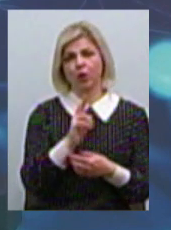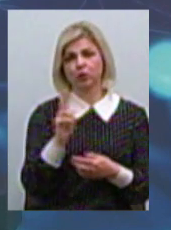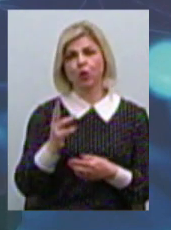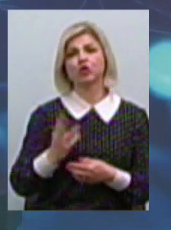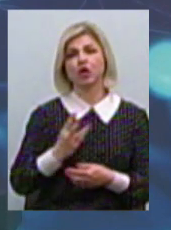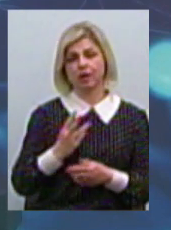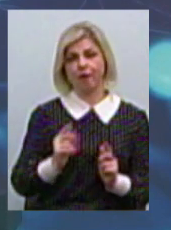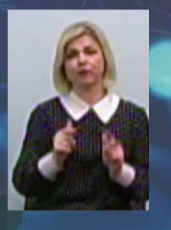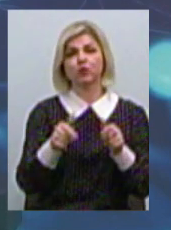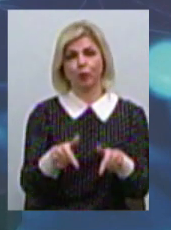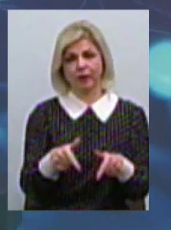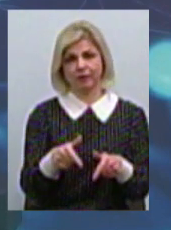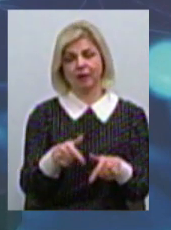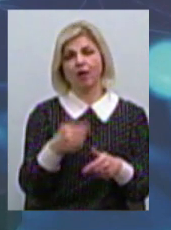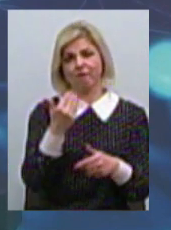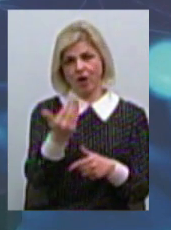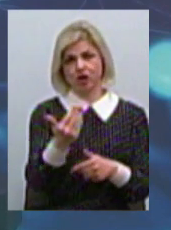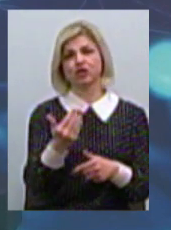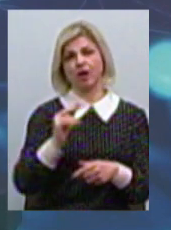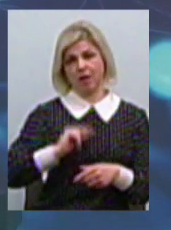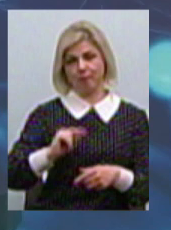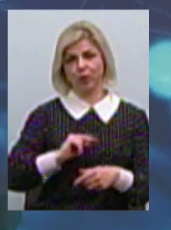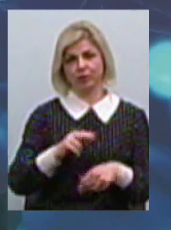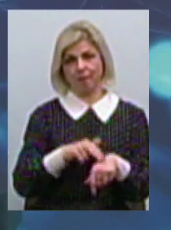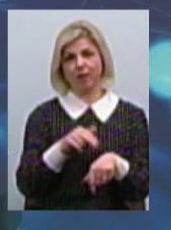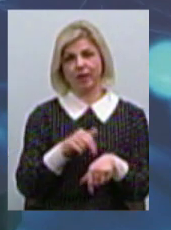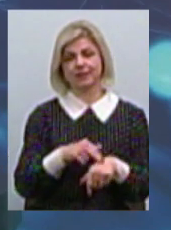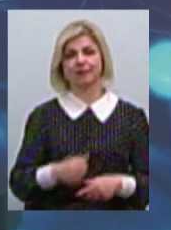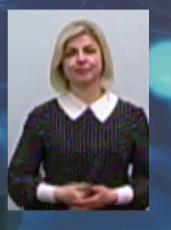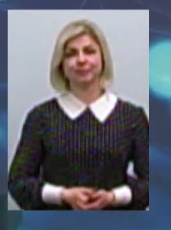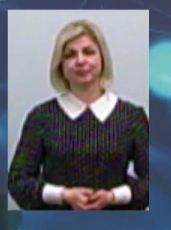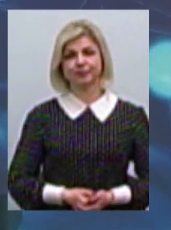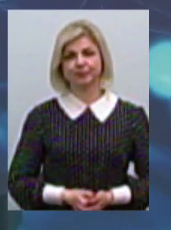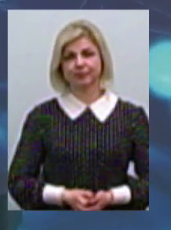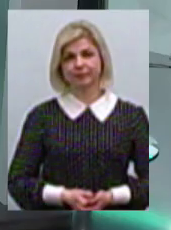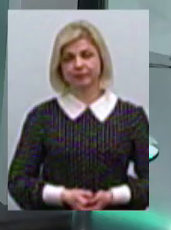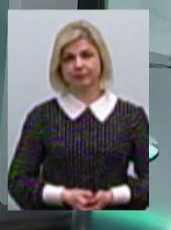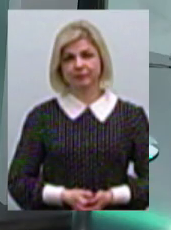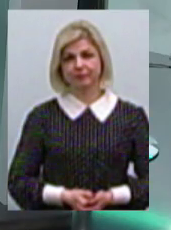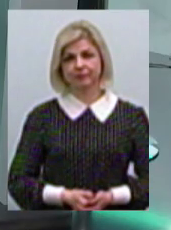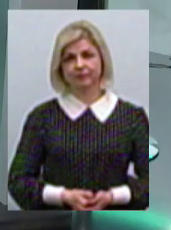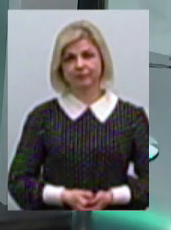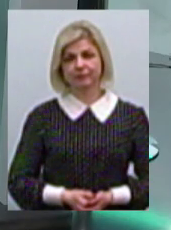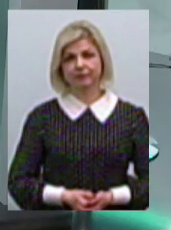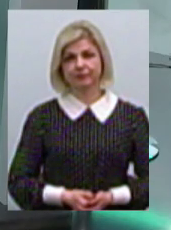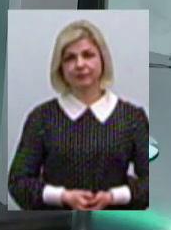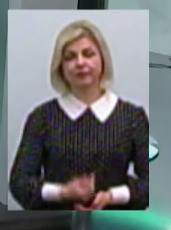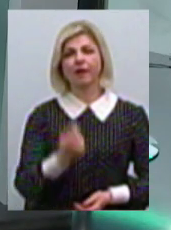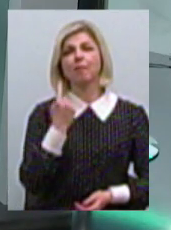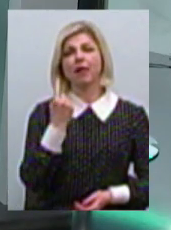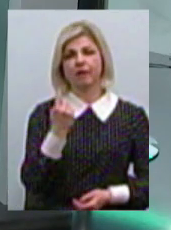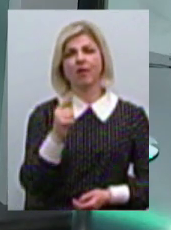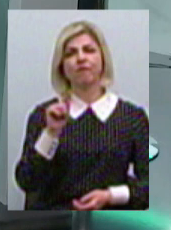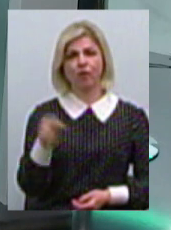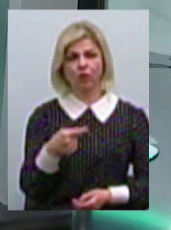бажає вступити у ваші лави, в лави патрульної поліції? Перша і саме головна вимога –